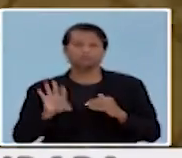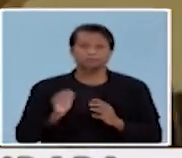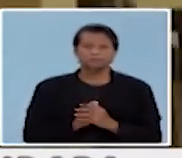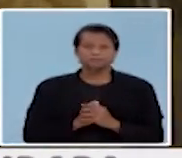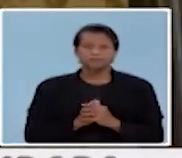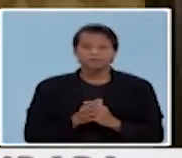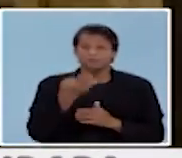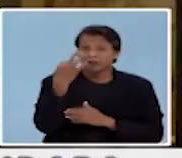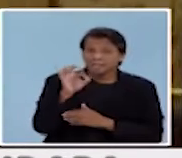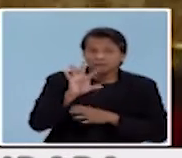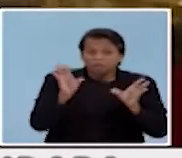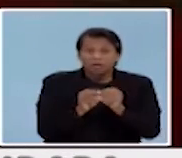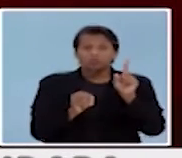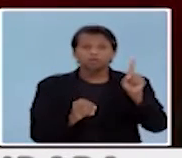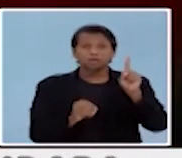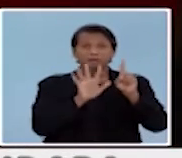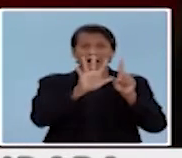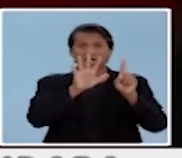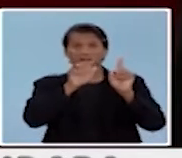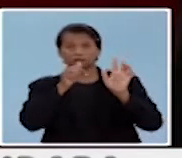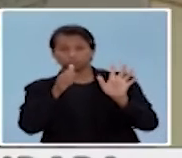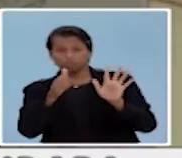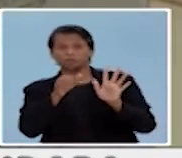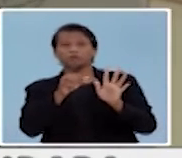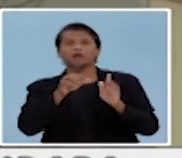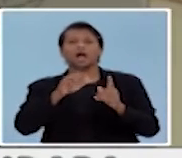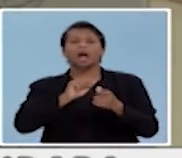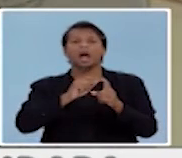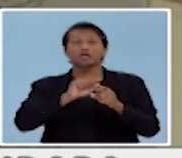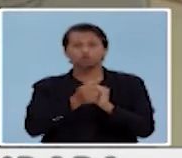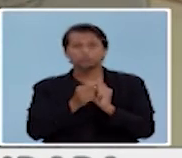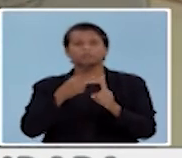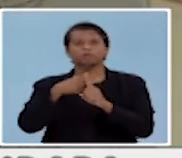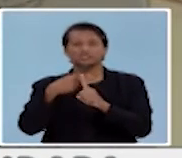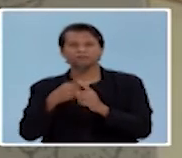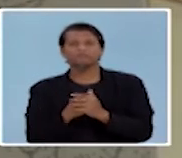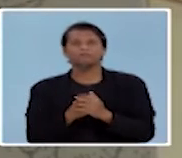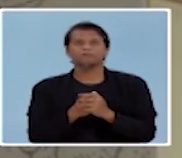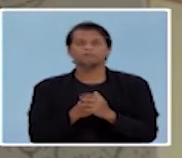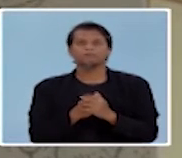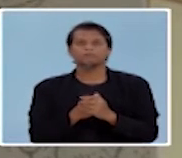terdapat 157000 kasus positif setengahnya telah dinyatakan sembuh